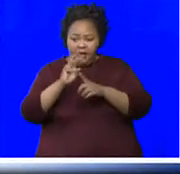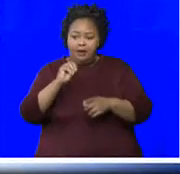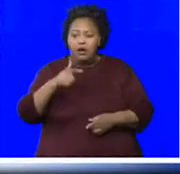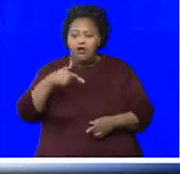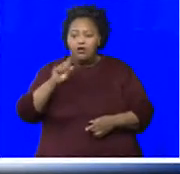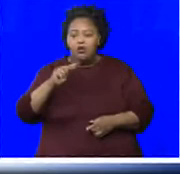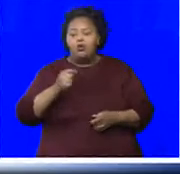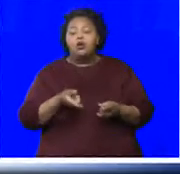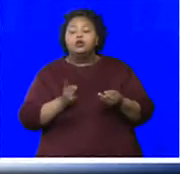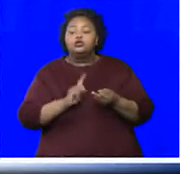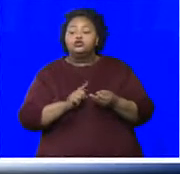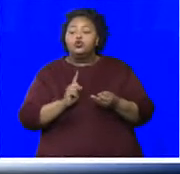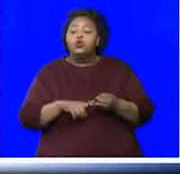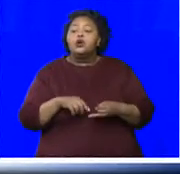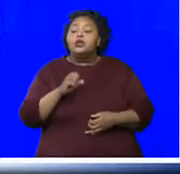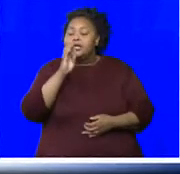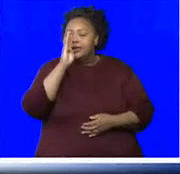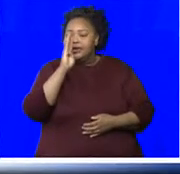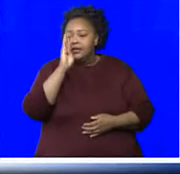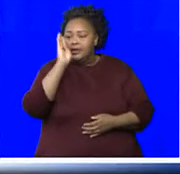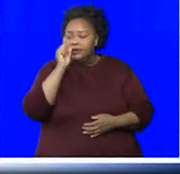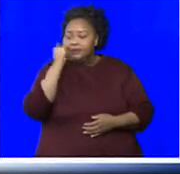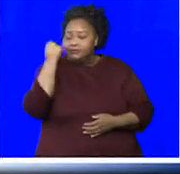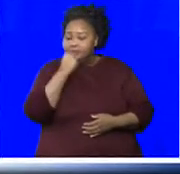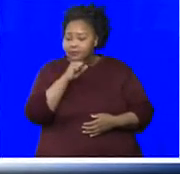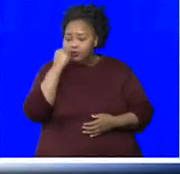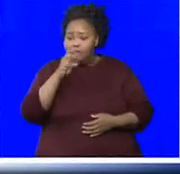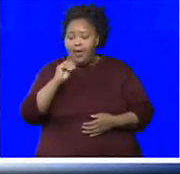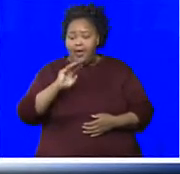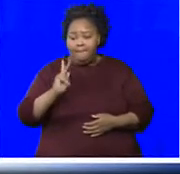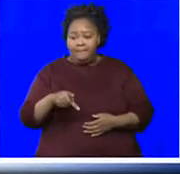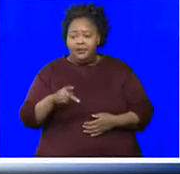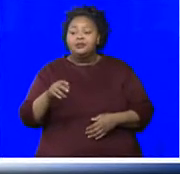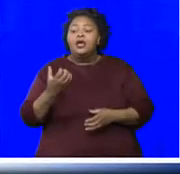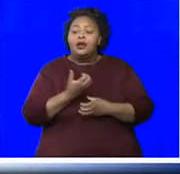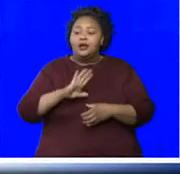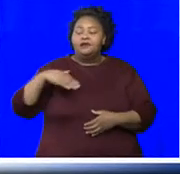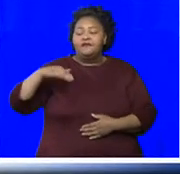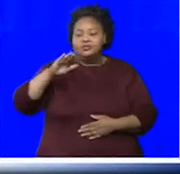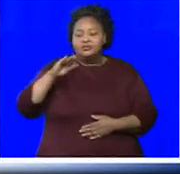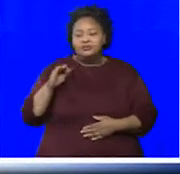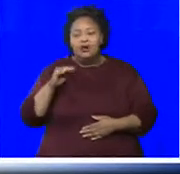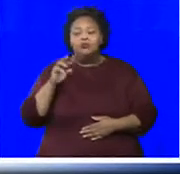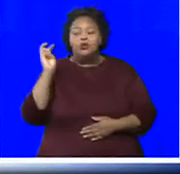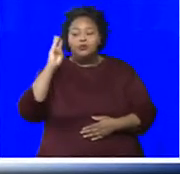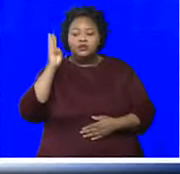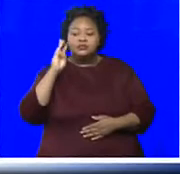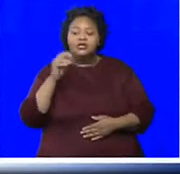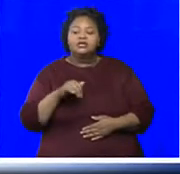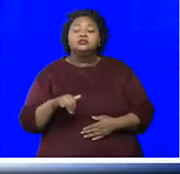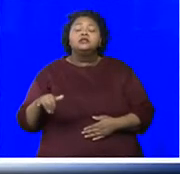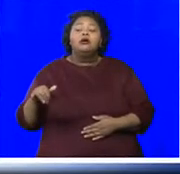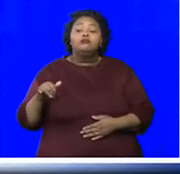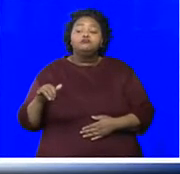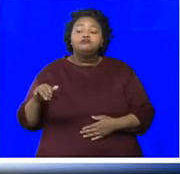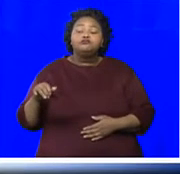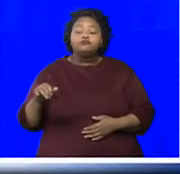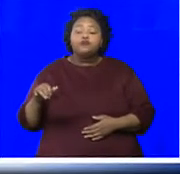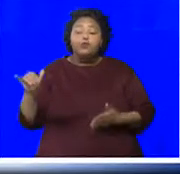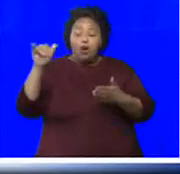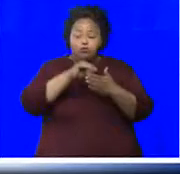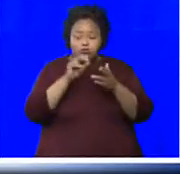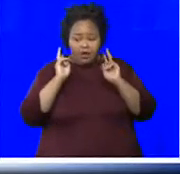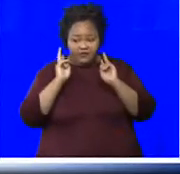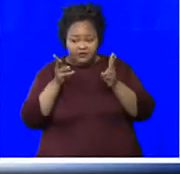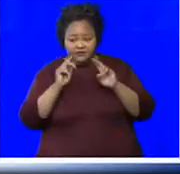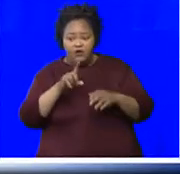yaseMhlume avakashele emengameli welive leZimbabwe Emmerson Mnangagwa ngekuthunywa nangekumelela iPhalamende yelivekati leAfrika